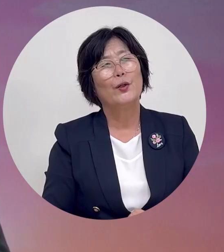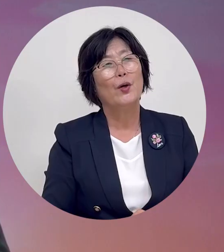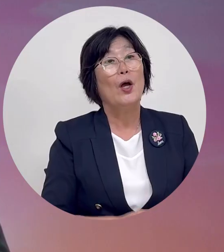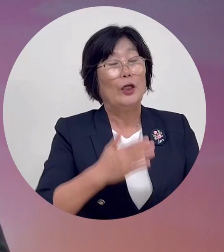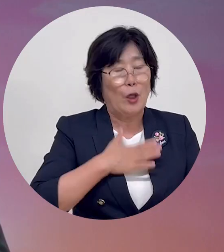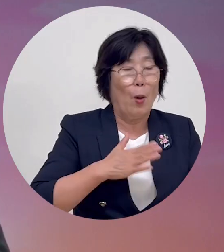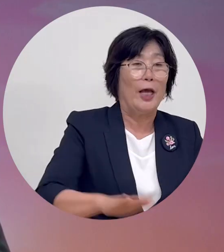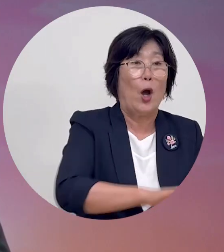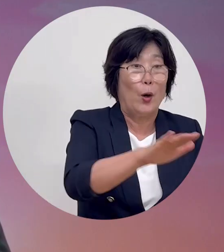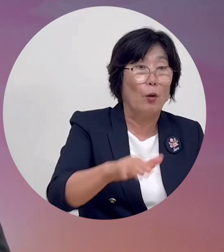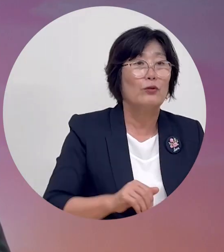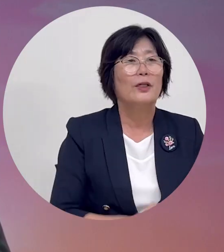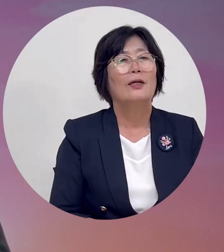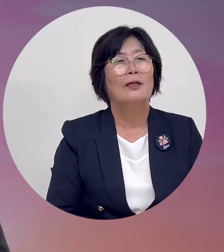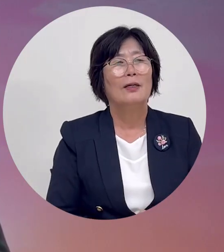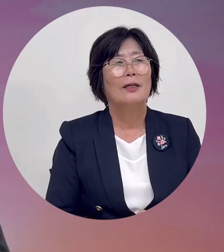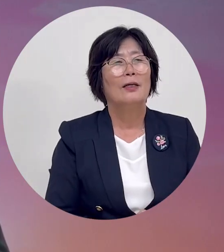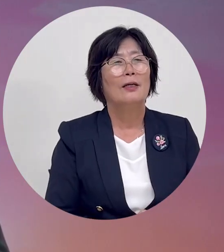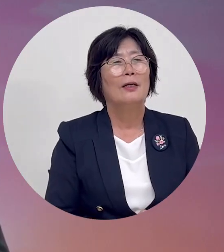여러분을